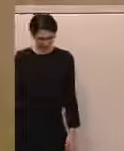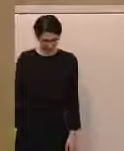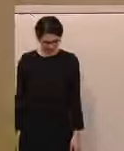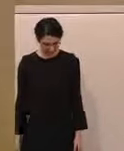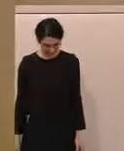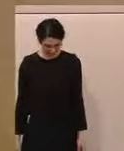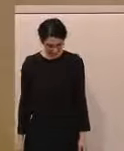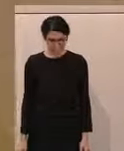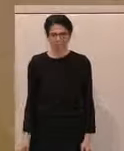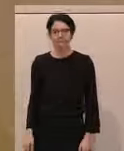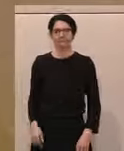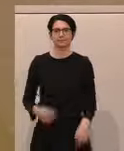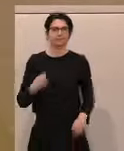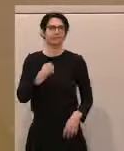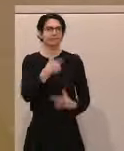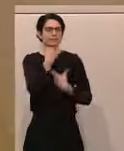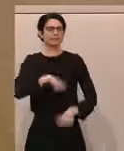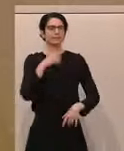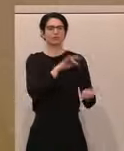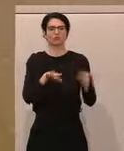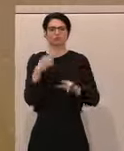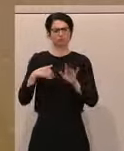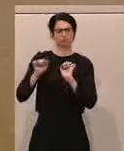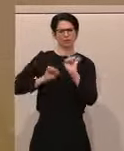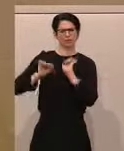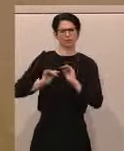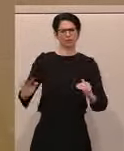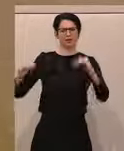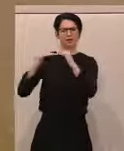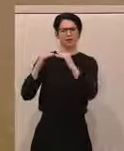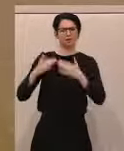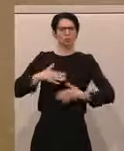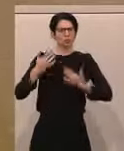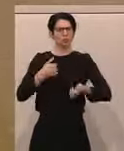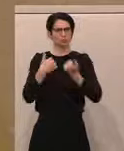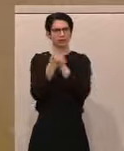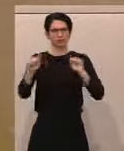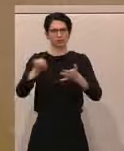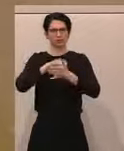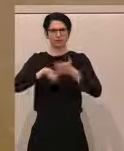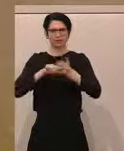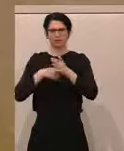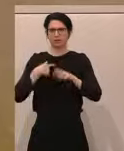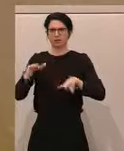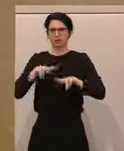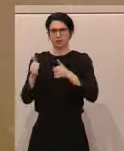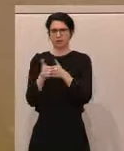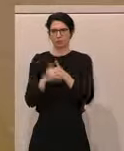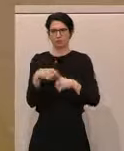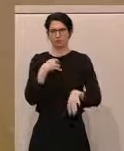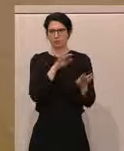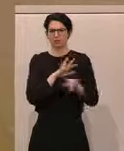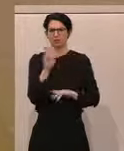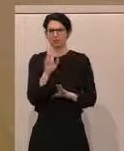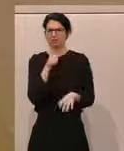Ich persönlich vermag dieser mangelnden Fairness gegenüber einem demokratisch gewählten Regierungspartner auch dann nicht die Absolution